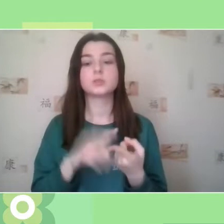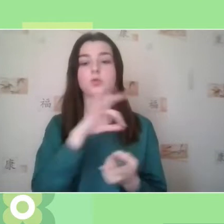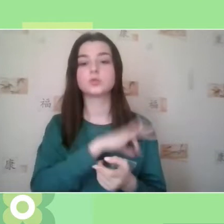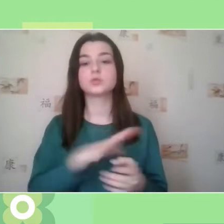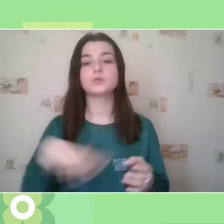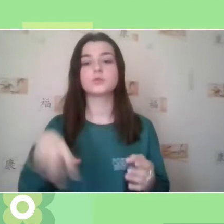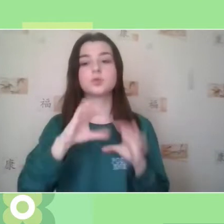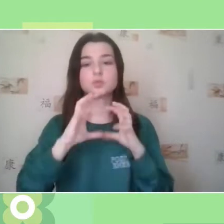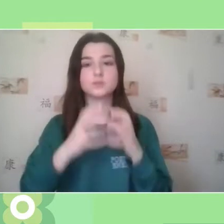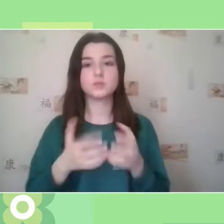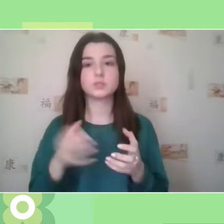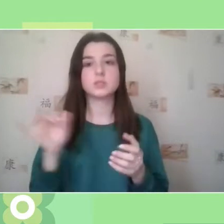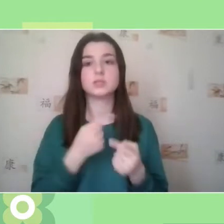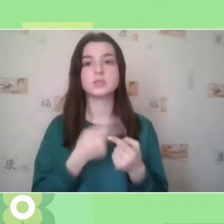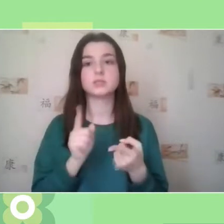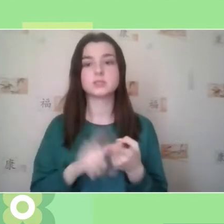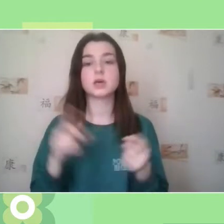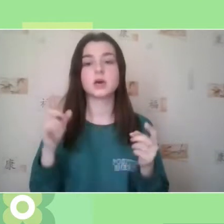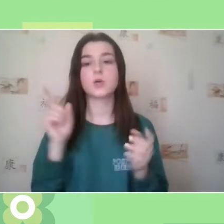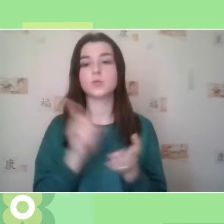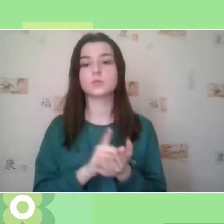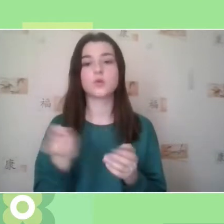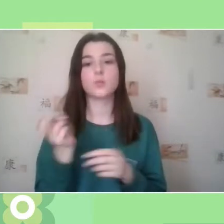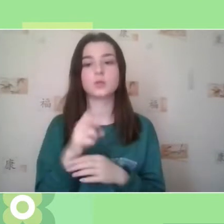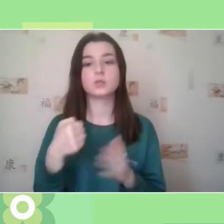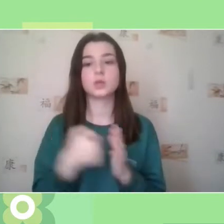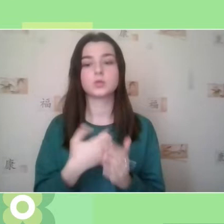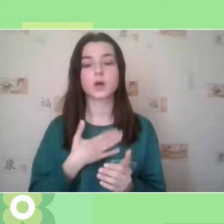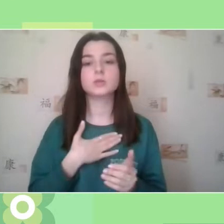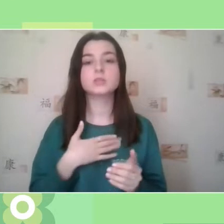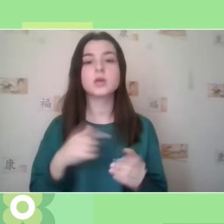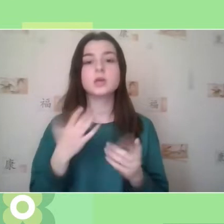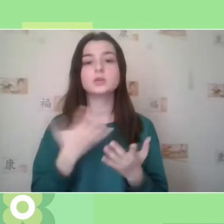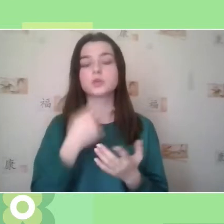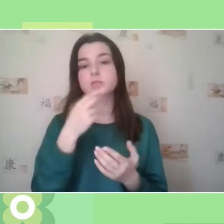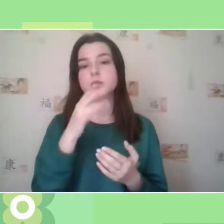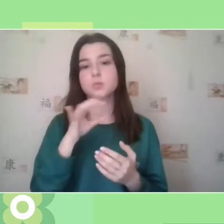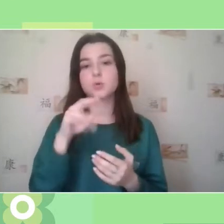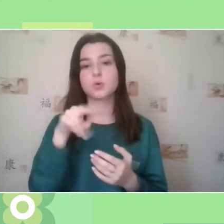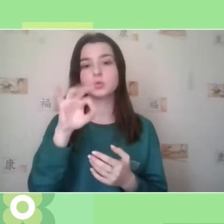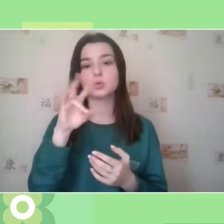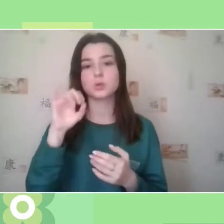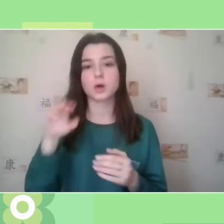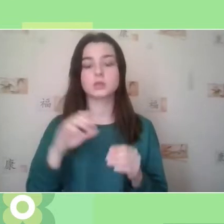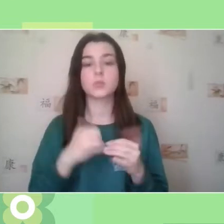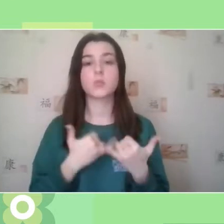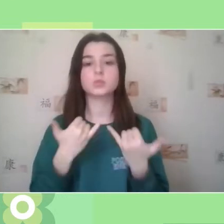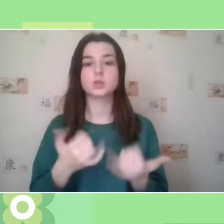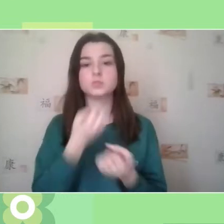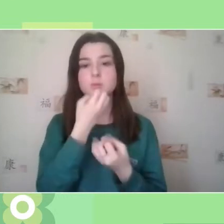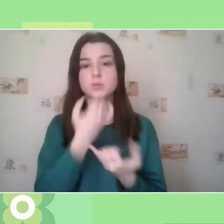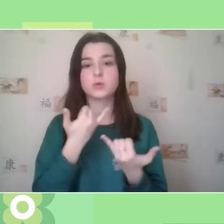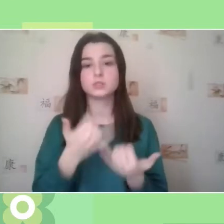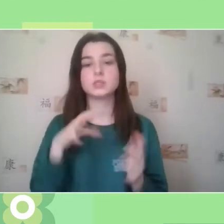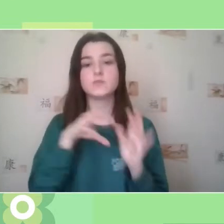цим користуються в цьому світі, воно безперечно прийде до нас. Отже, якщо говорити про донат або пожертву, це благодійний внесок,